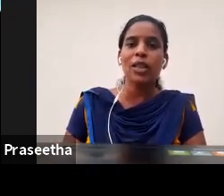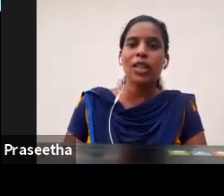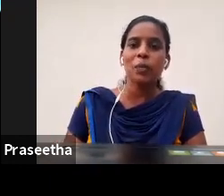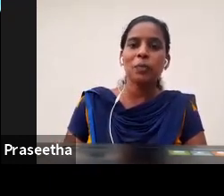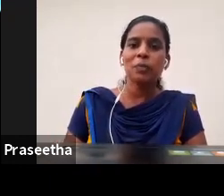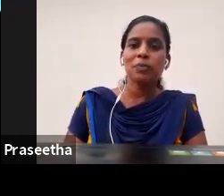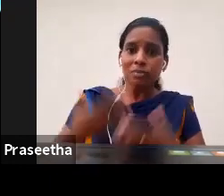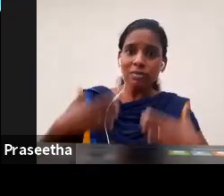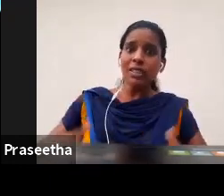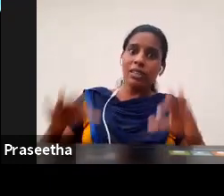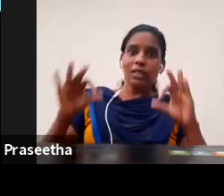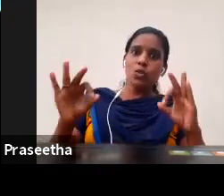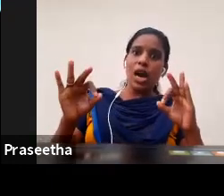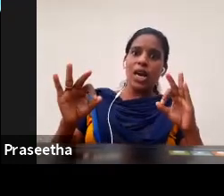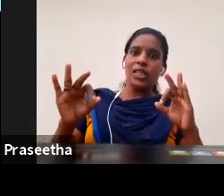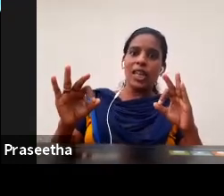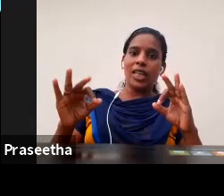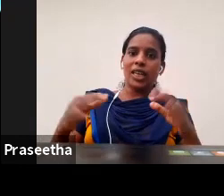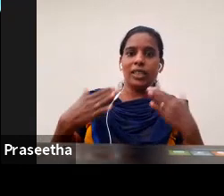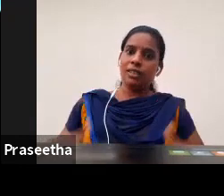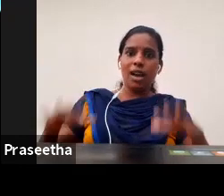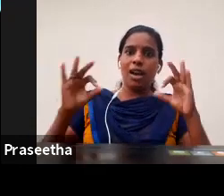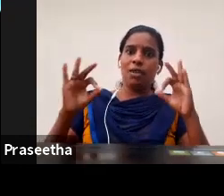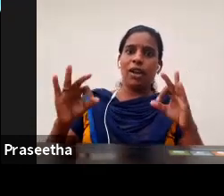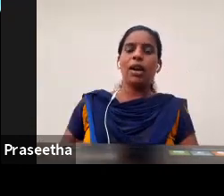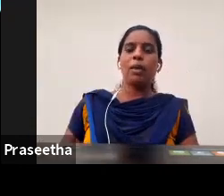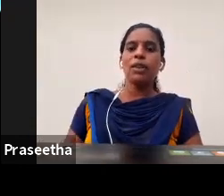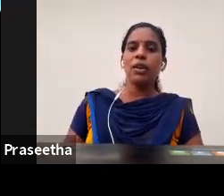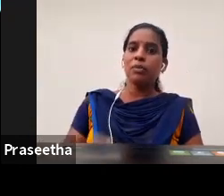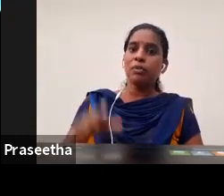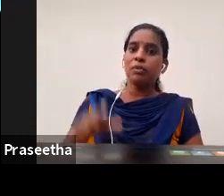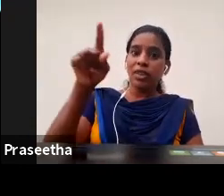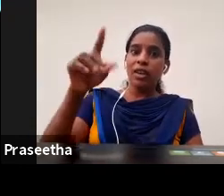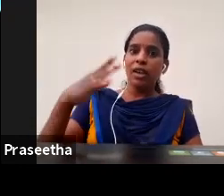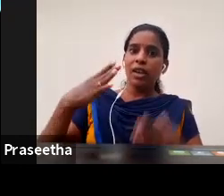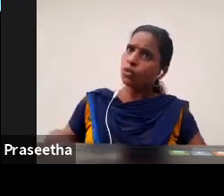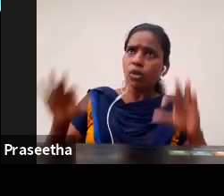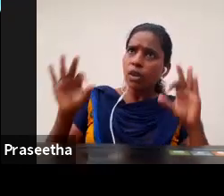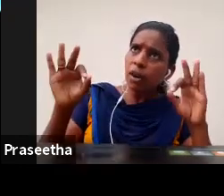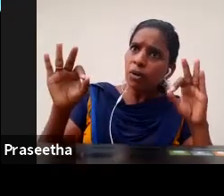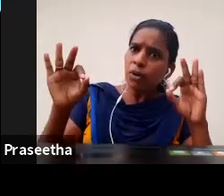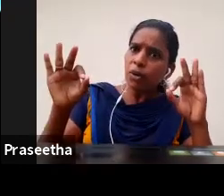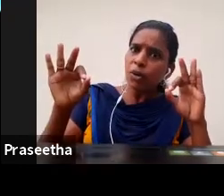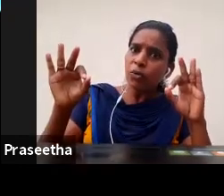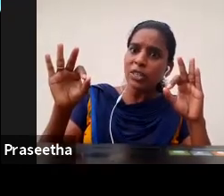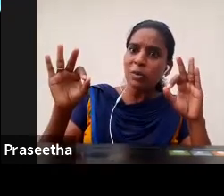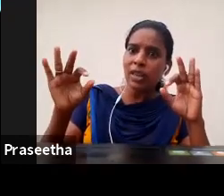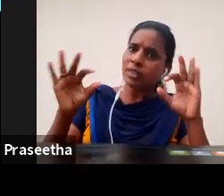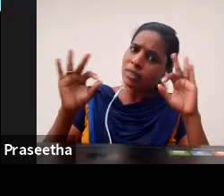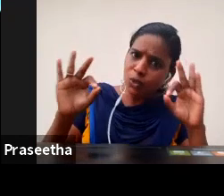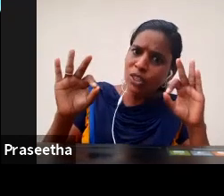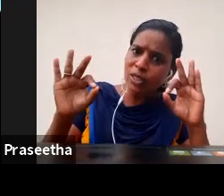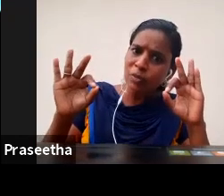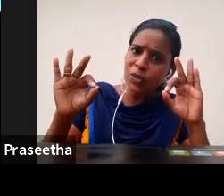നമ്മൾ എന്ത് ചെയ്യും, ഇത് സുഖമാണ് എന്നുള്ളതാണ്, ഐ ആം ഫൈൻ. അപ്പൊ എന്ത് ചെയ്യും, നിങ്ങൾ സുഖമാണോ, ഫേസ്